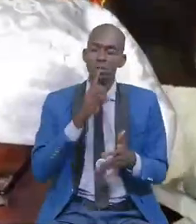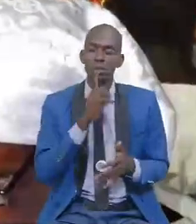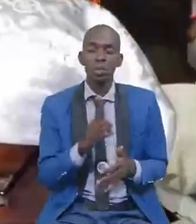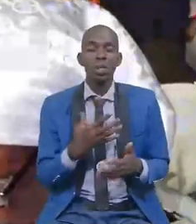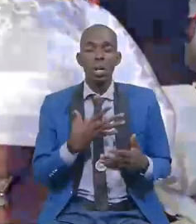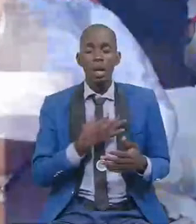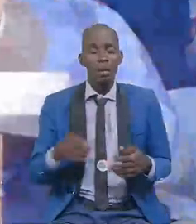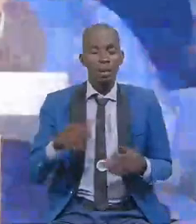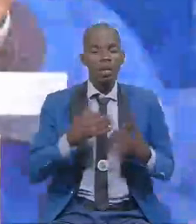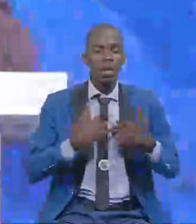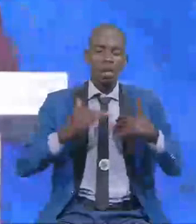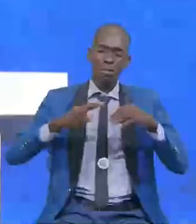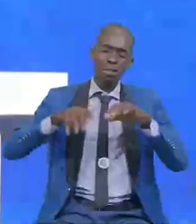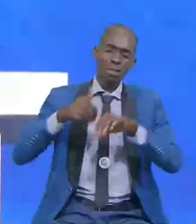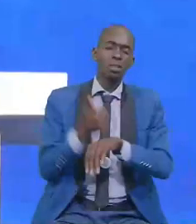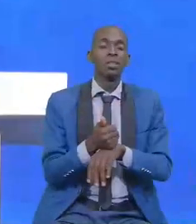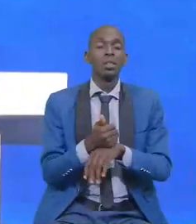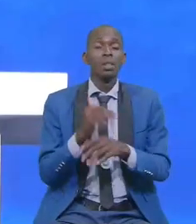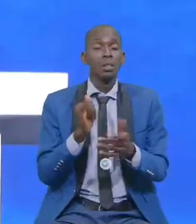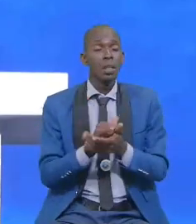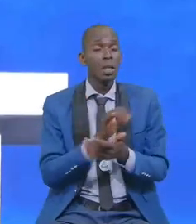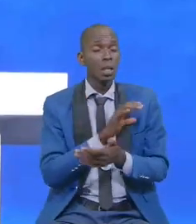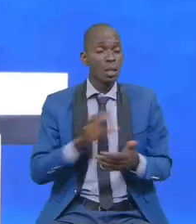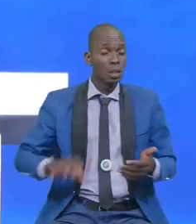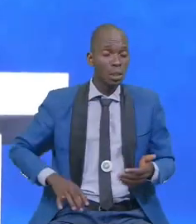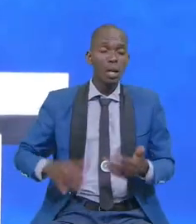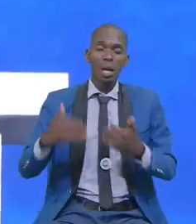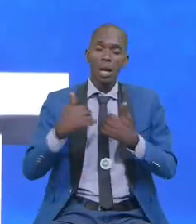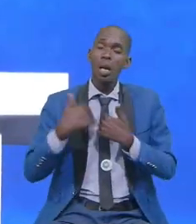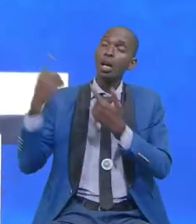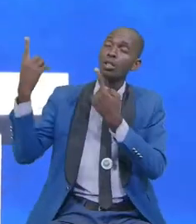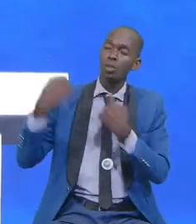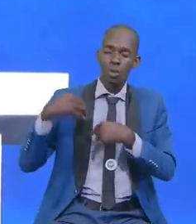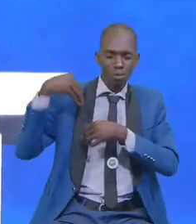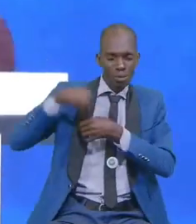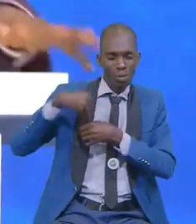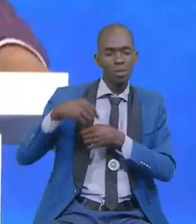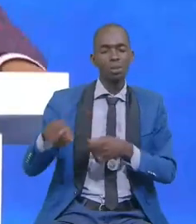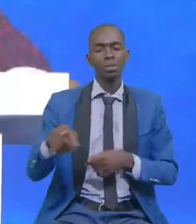ont affirmé que Christ est venu dans leur vie.